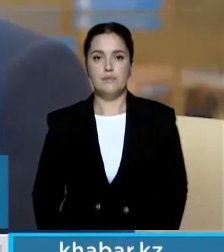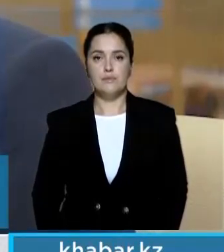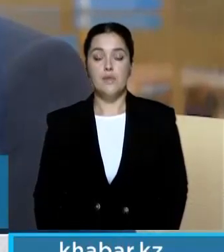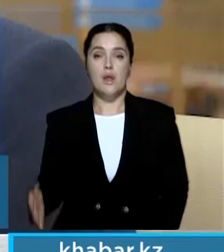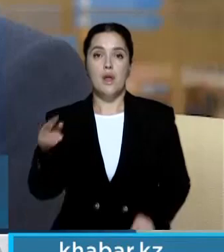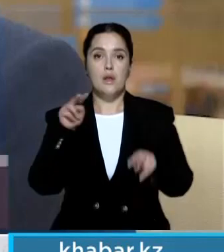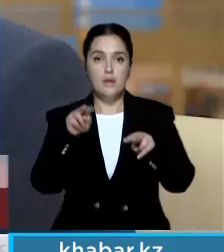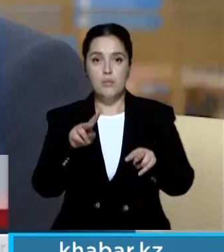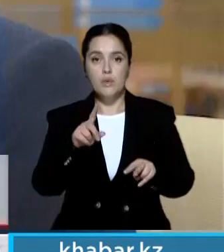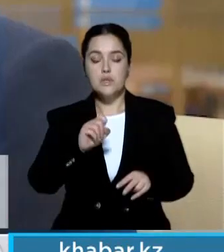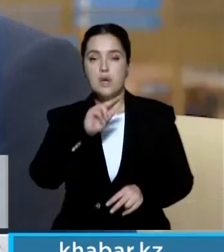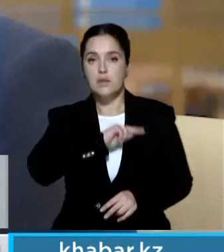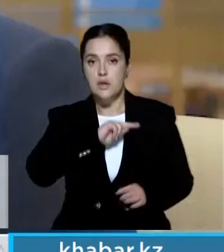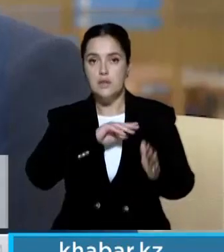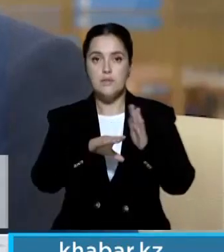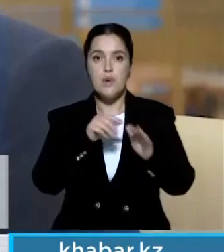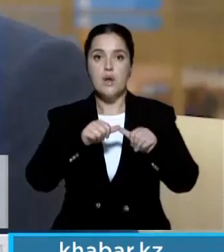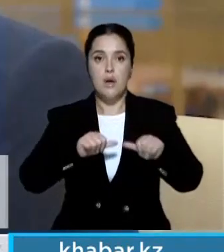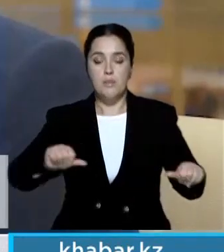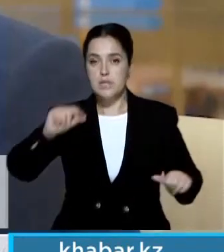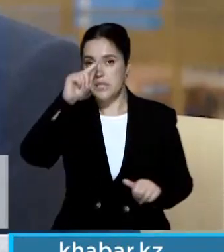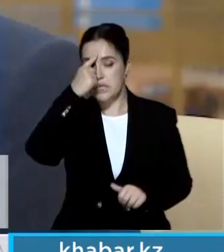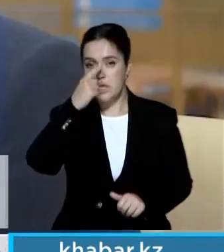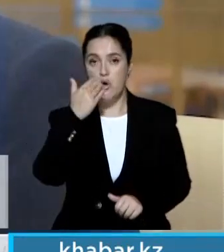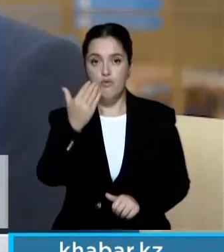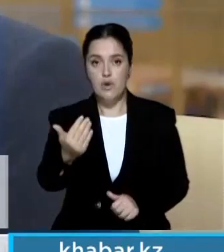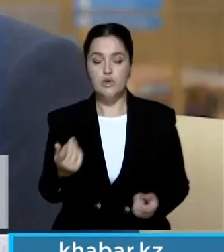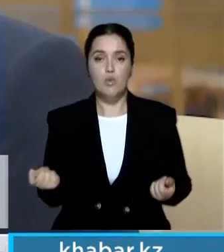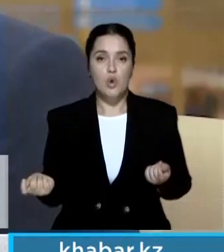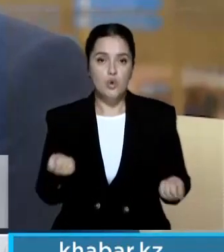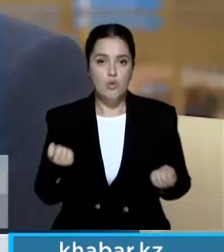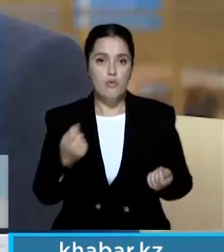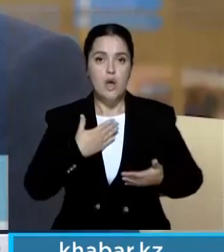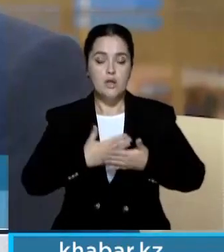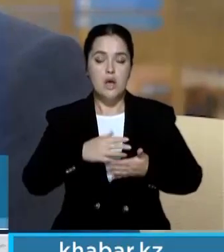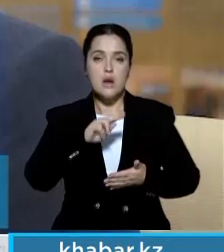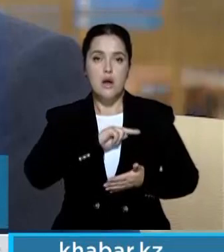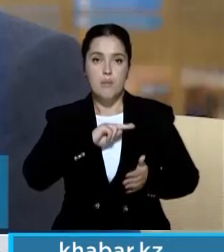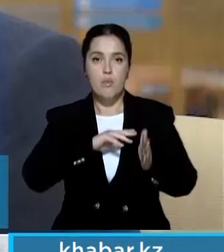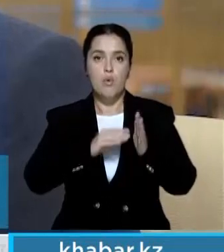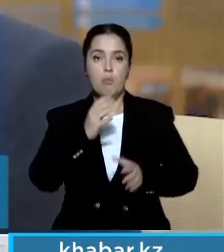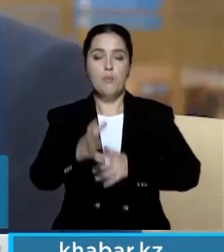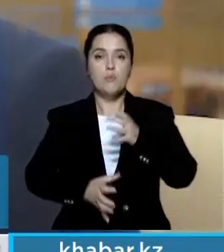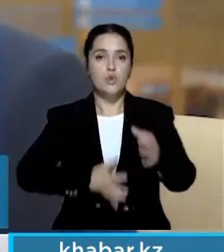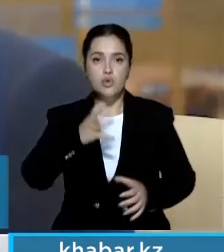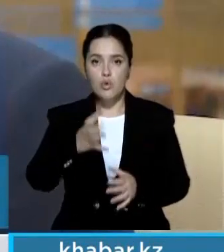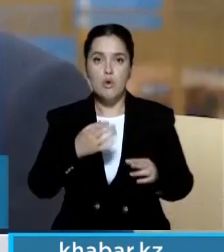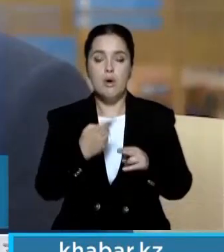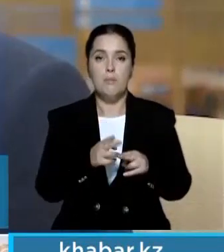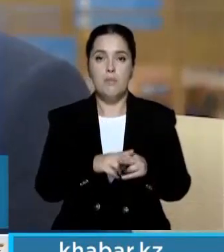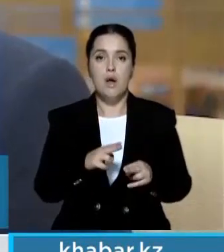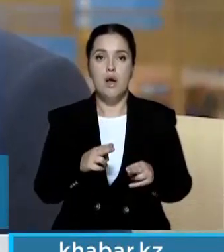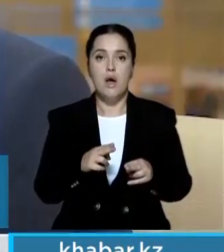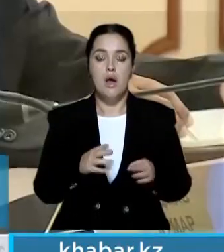Мы наблюдаем за деятельностью избирательной комиссии Индии которая под вашим руководством активно работает в сфере выборов в рамках международных и региональных